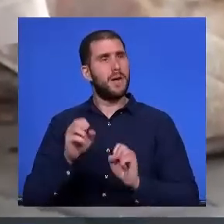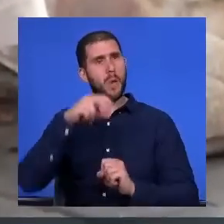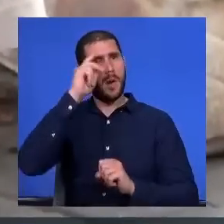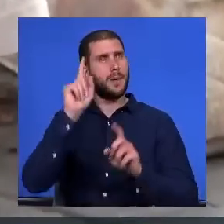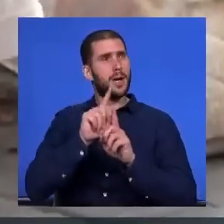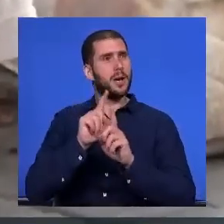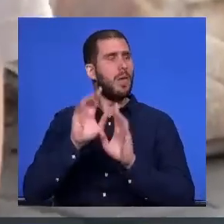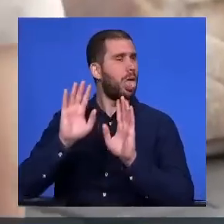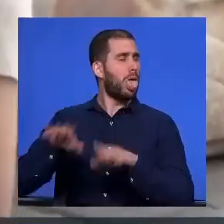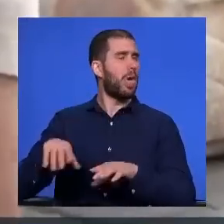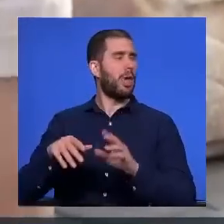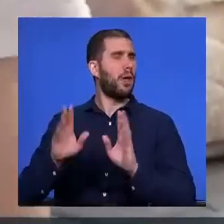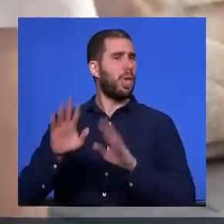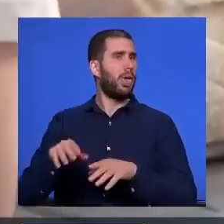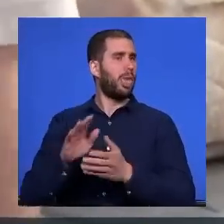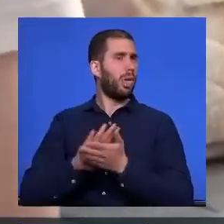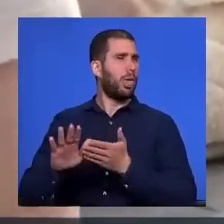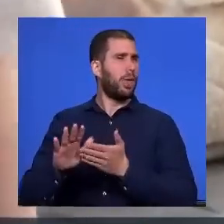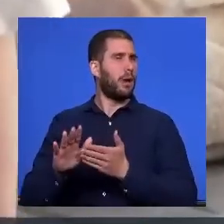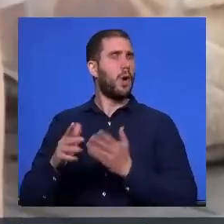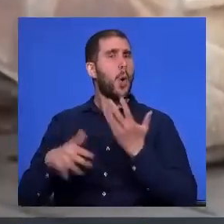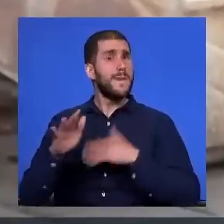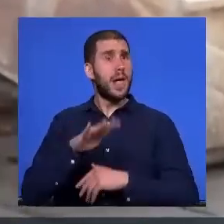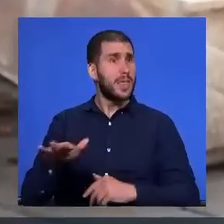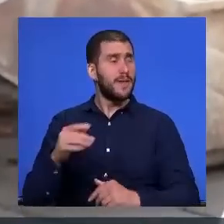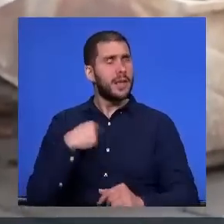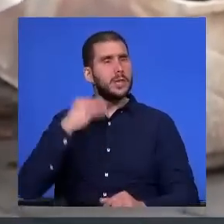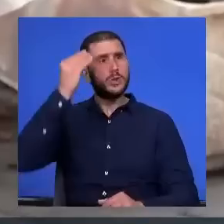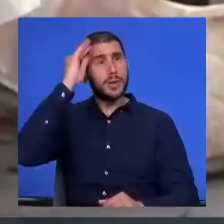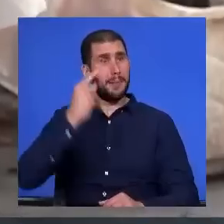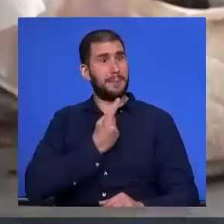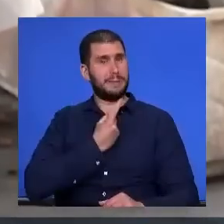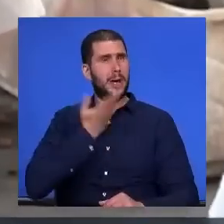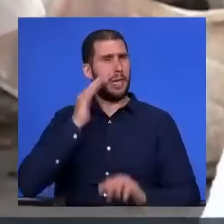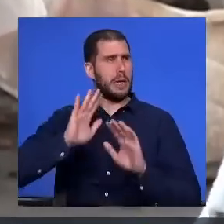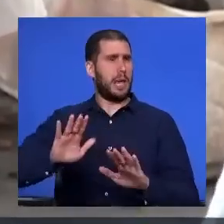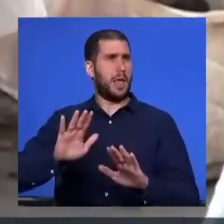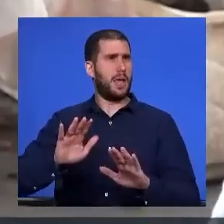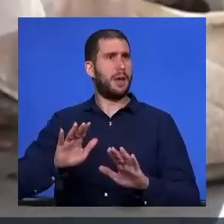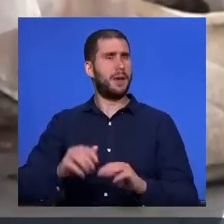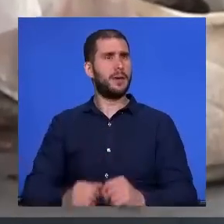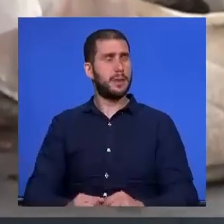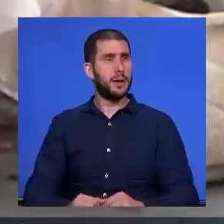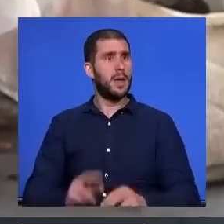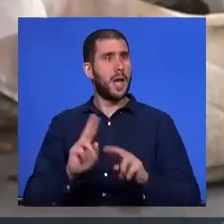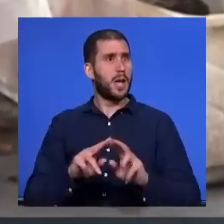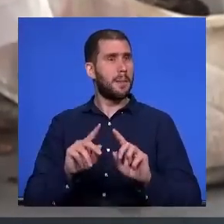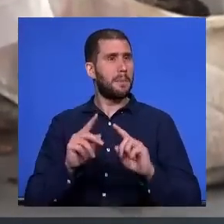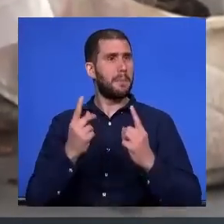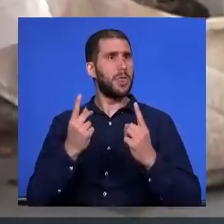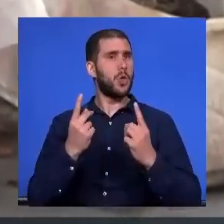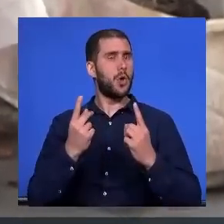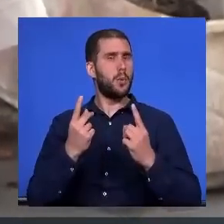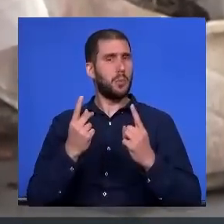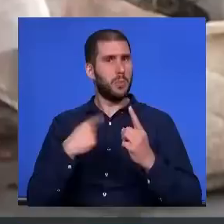ממש כמובן מאליו. רוב הילדים. ואני זוכרת שגם אני הייתי עושה את זה. ואז כאילו,